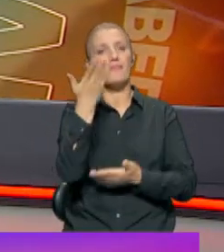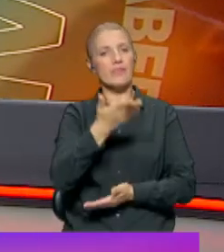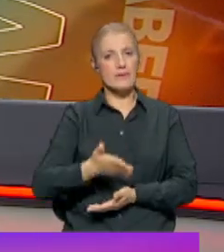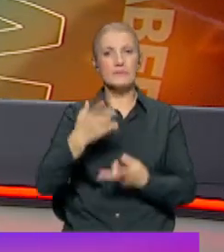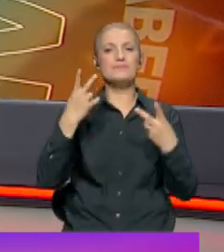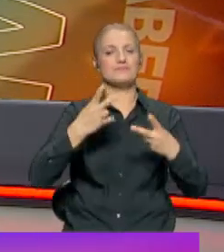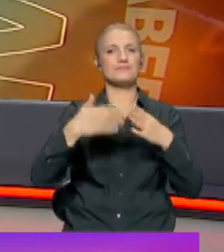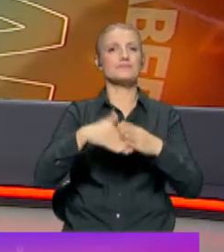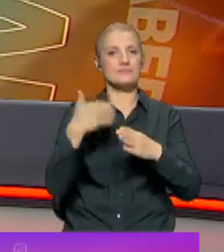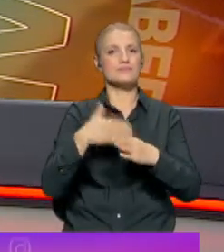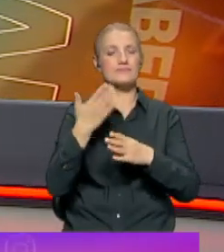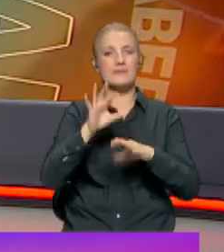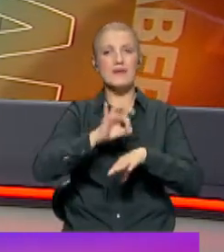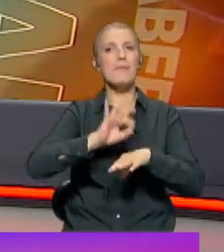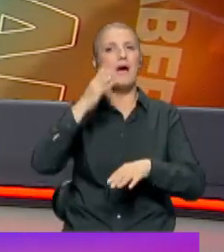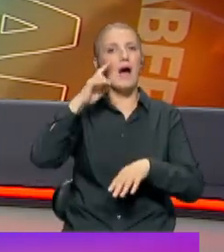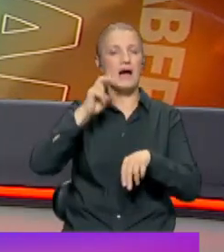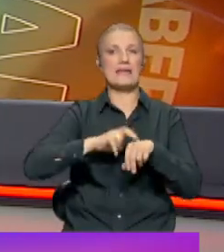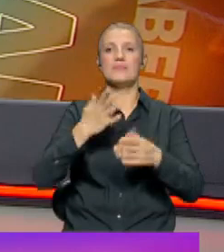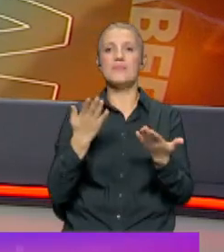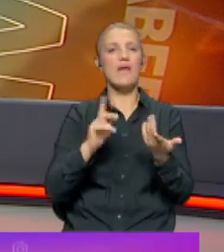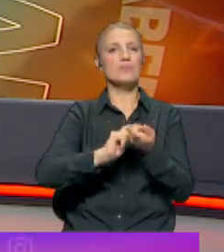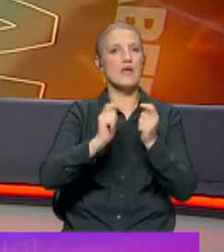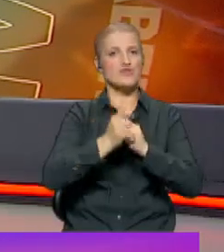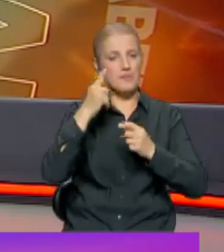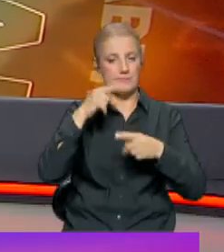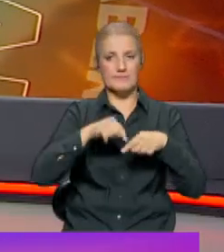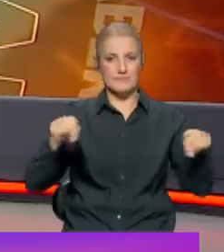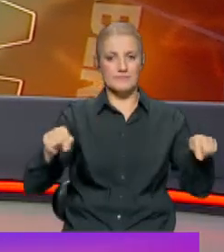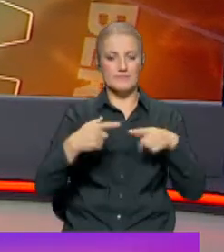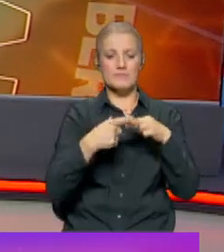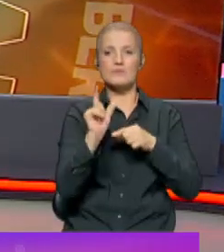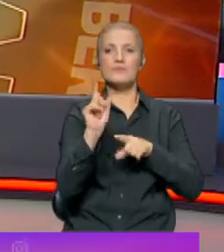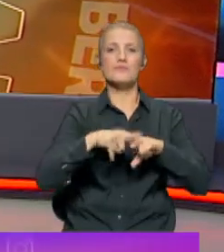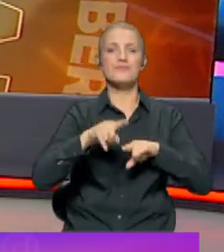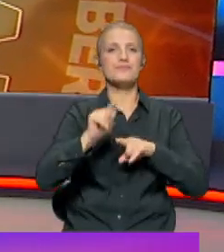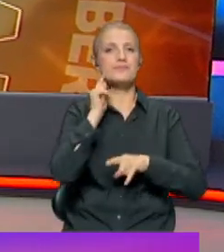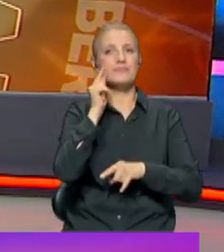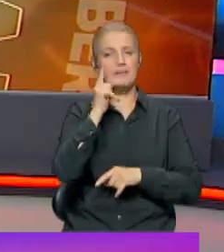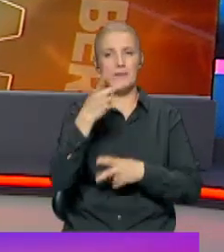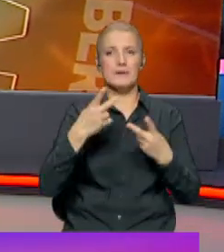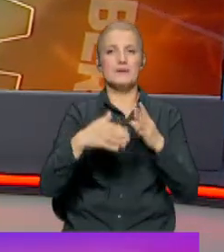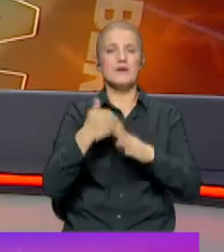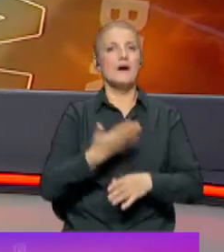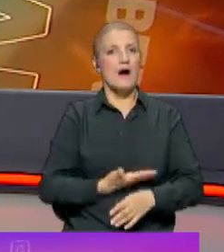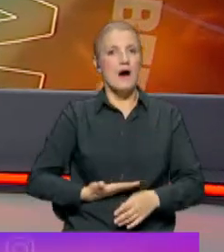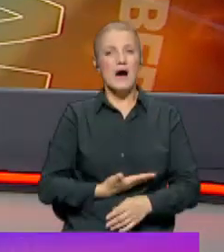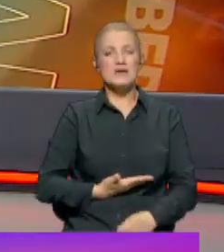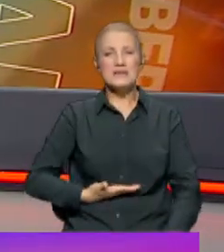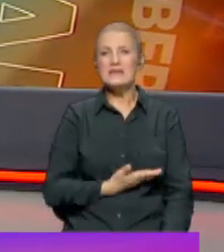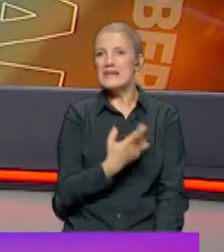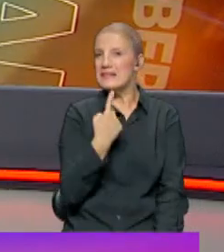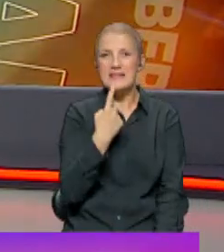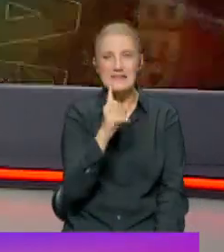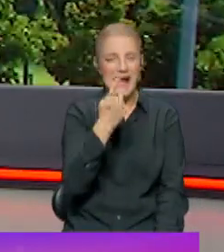pek çok konuda mesaj gönderiyorlar hemen hatırlatalım ne değişti başlığını attık Ruhi belli mesaj göndermiş açlık sadece midenin